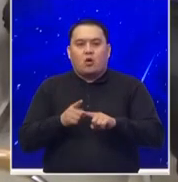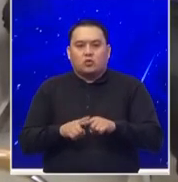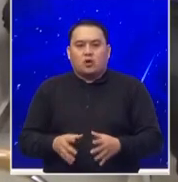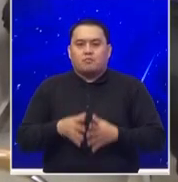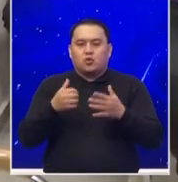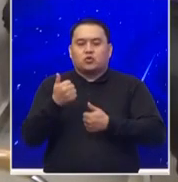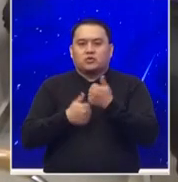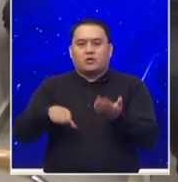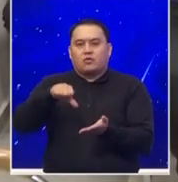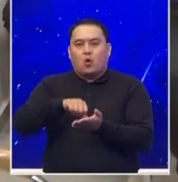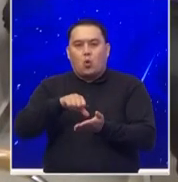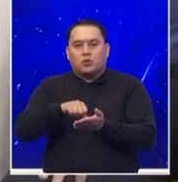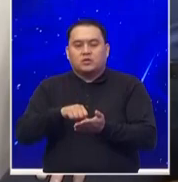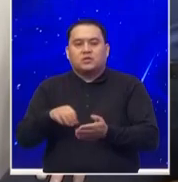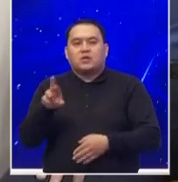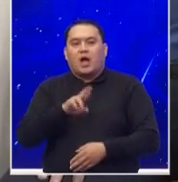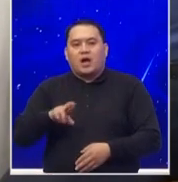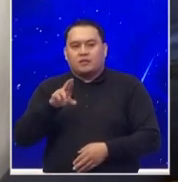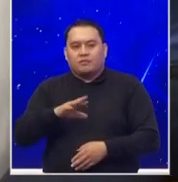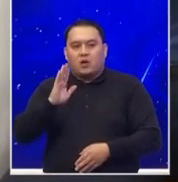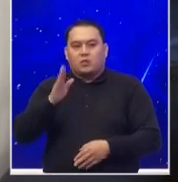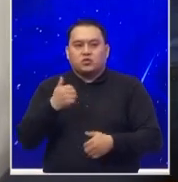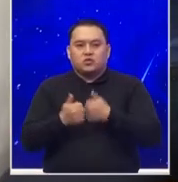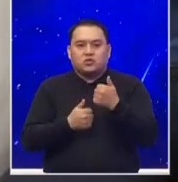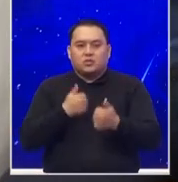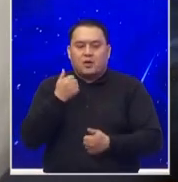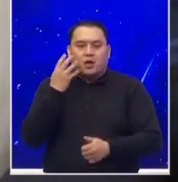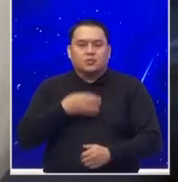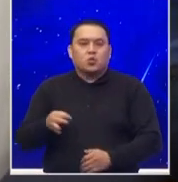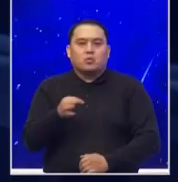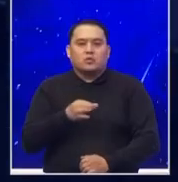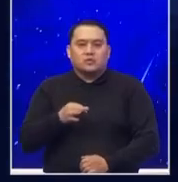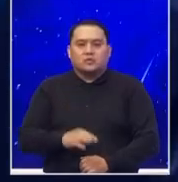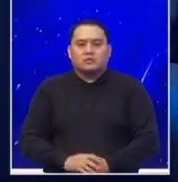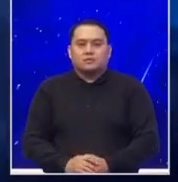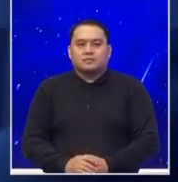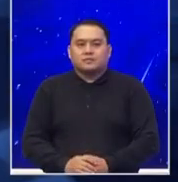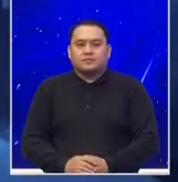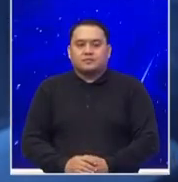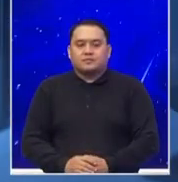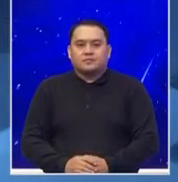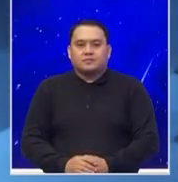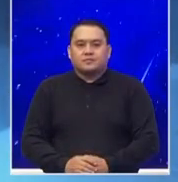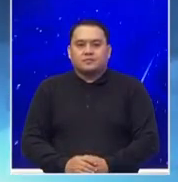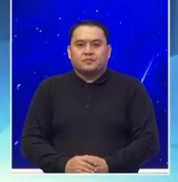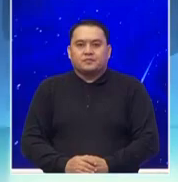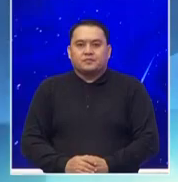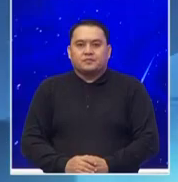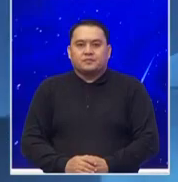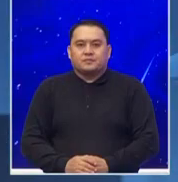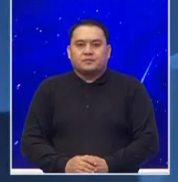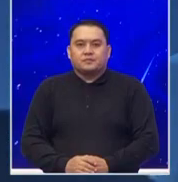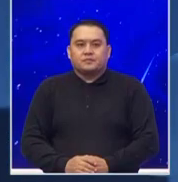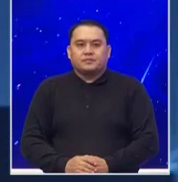большие старты. К слову, уже в конце января состоится чемпионат Алматинской области. Алексей Цуя, Сиди Симбек, телеканал ЖТСУ.